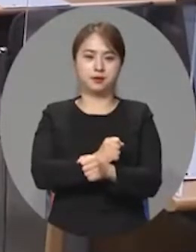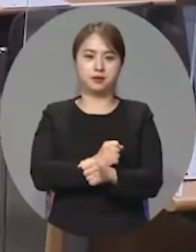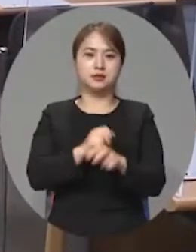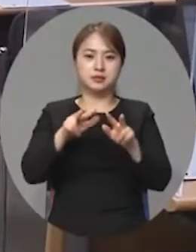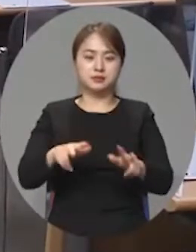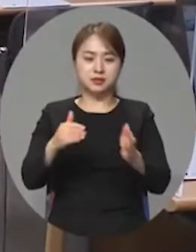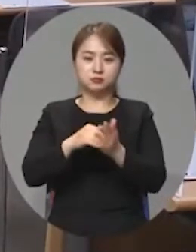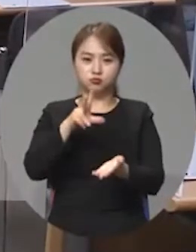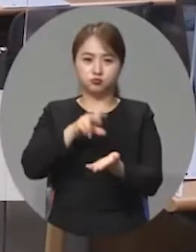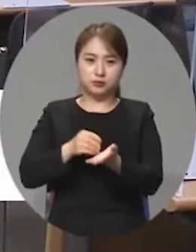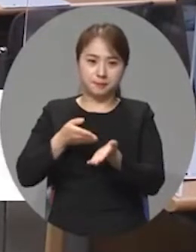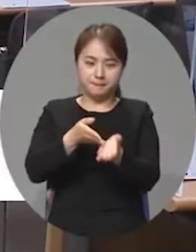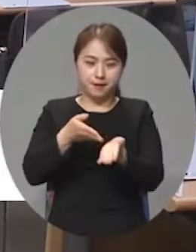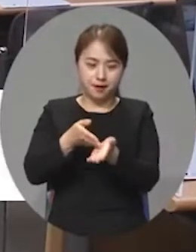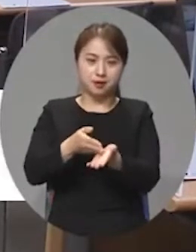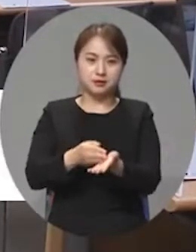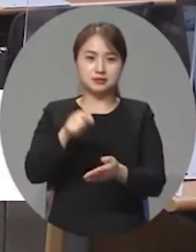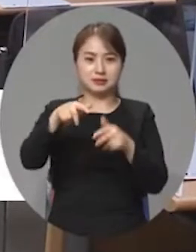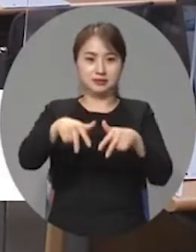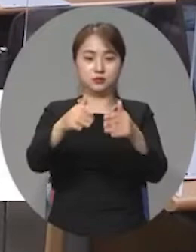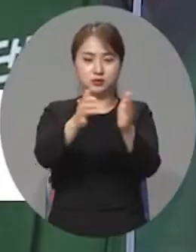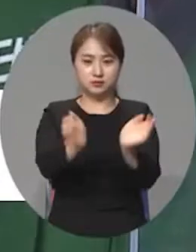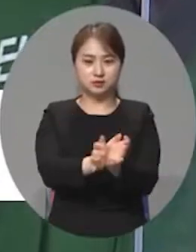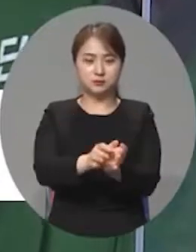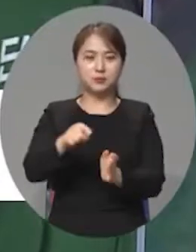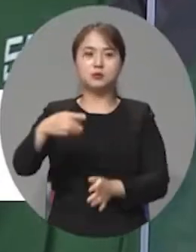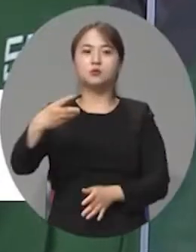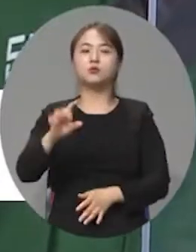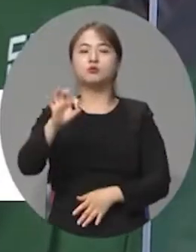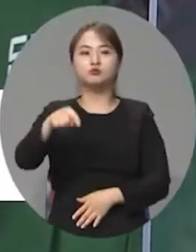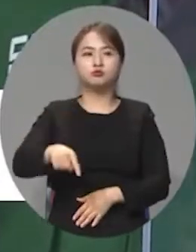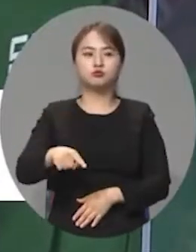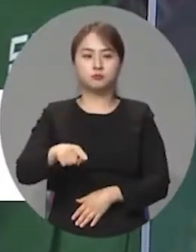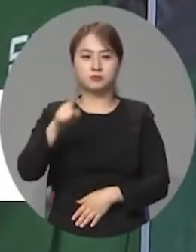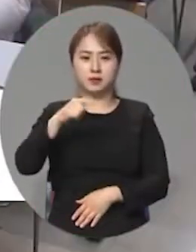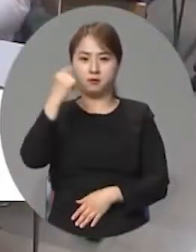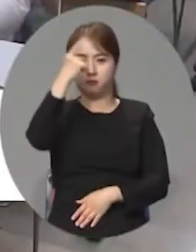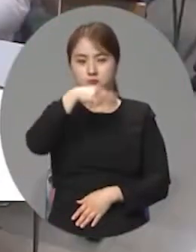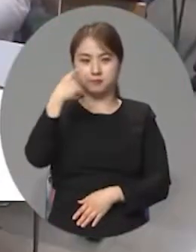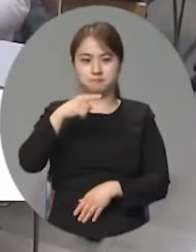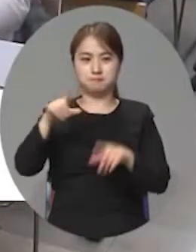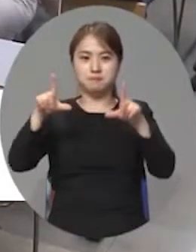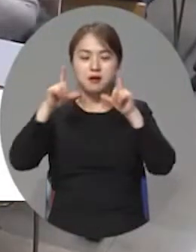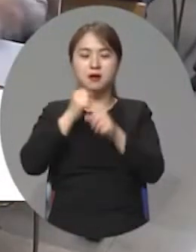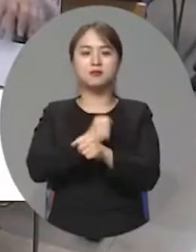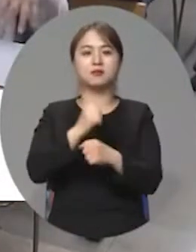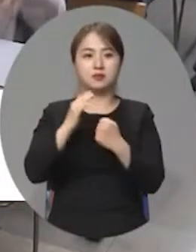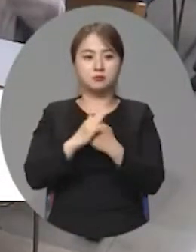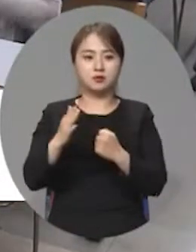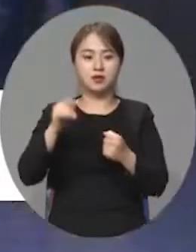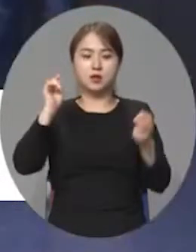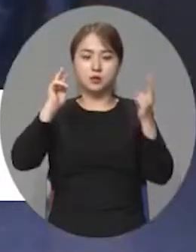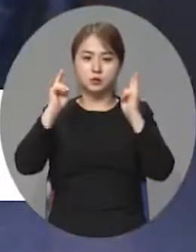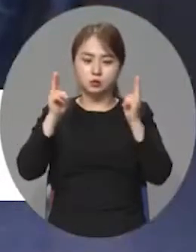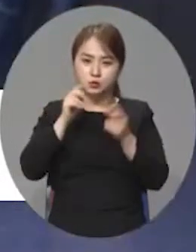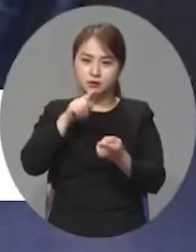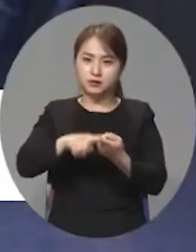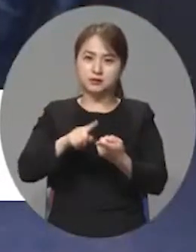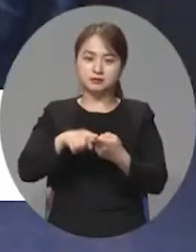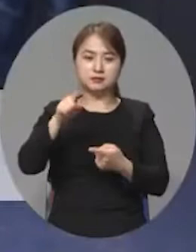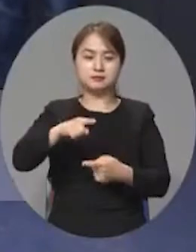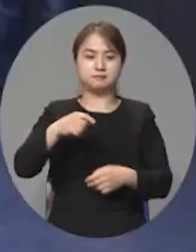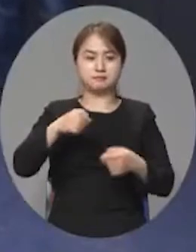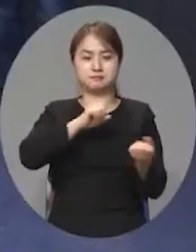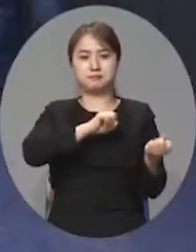문제를 제기해온 노조 측은 토의 민낯이 백일하에 들어났다 며 전주시 청소 행정이 일신 하는 계기가